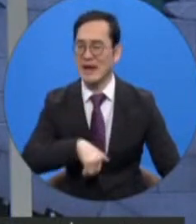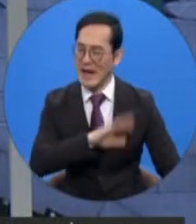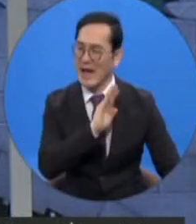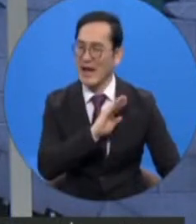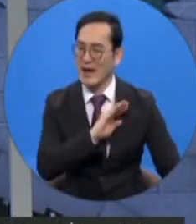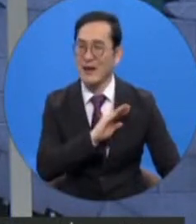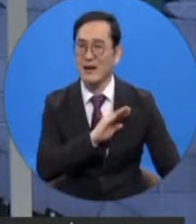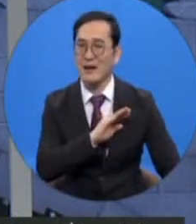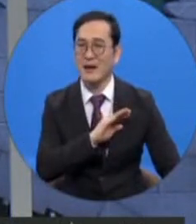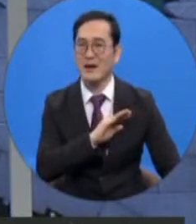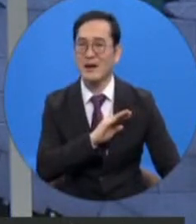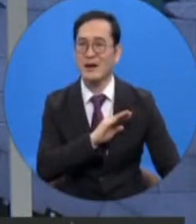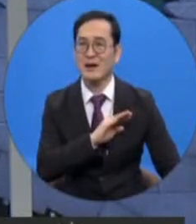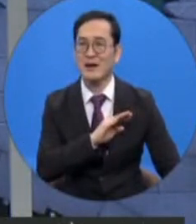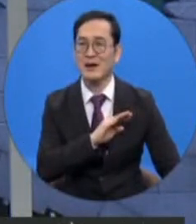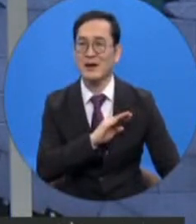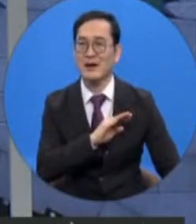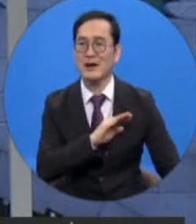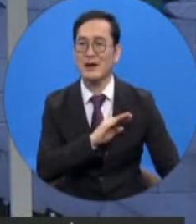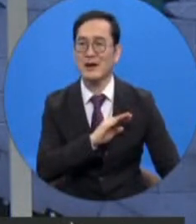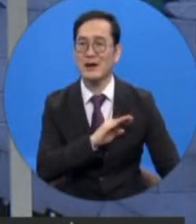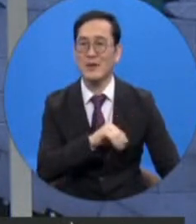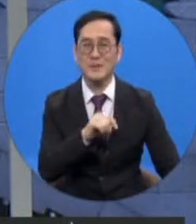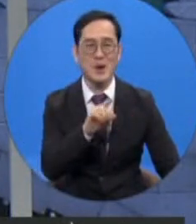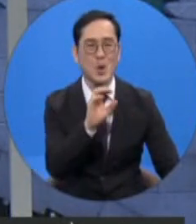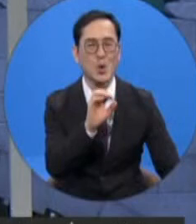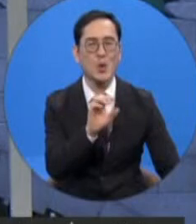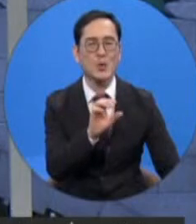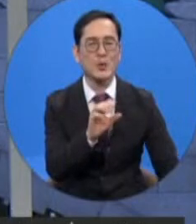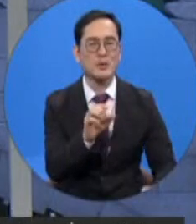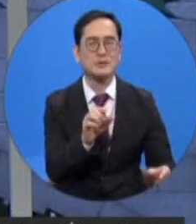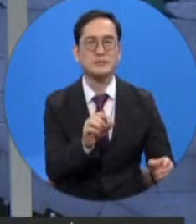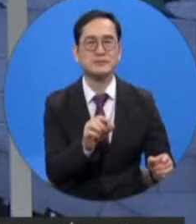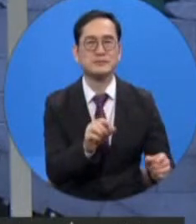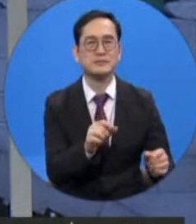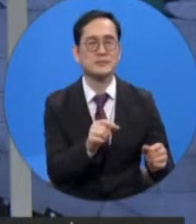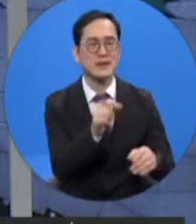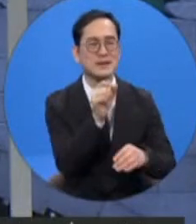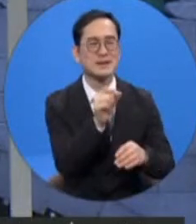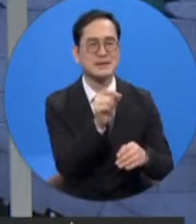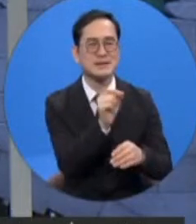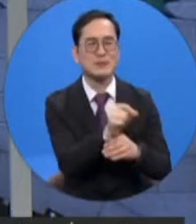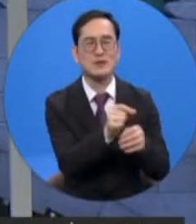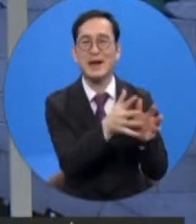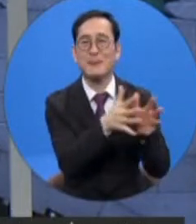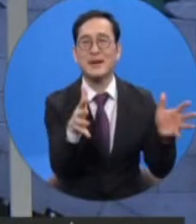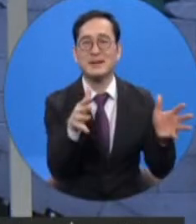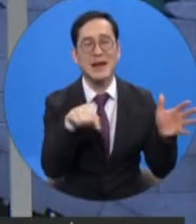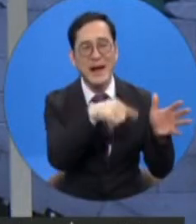배경이 오피스텔에 기반을 둔 성매매 업소를 뜻하는 은어로 쓰이고 있다고 하고